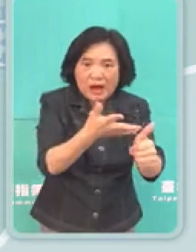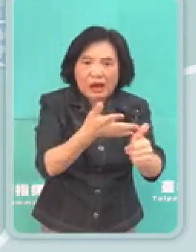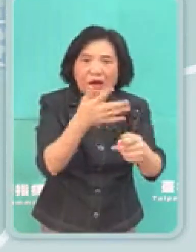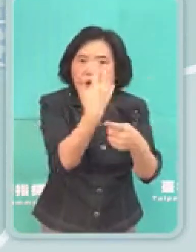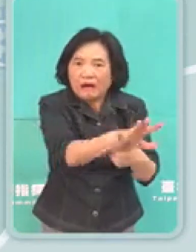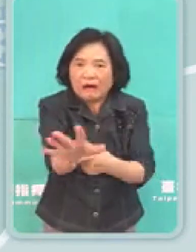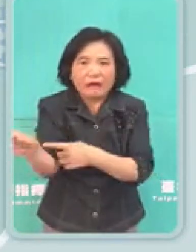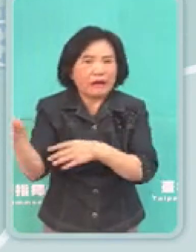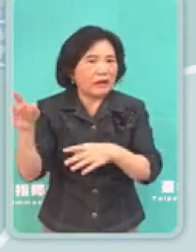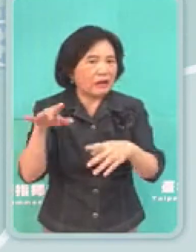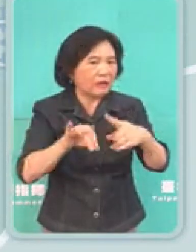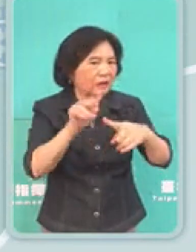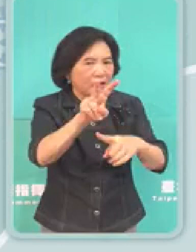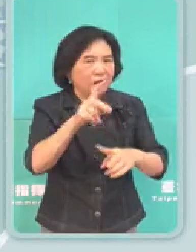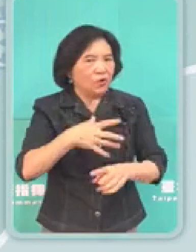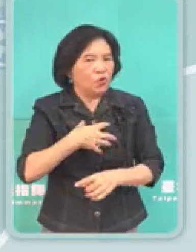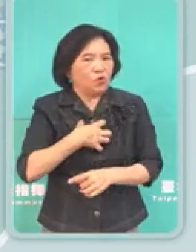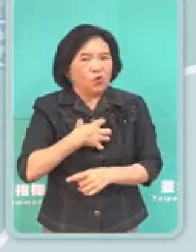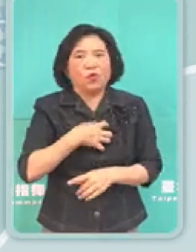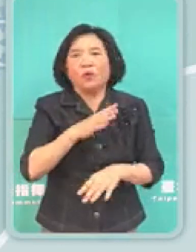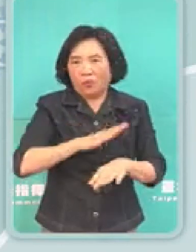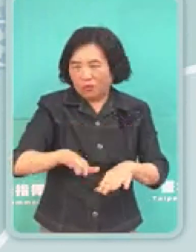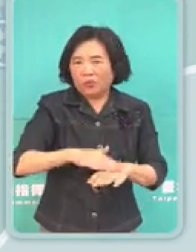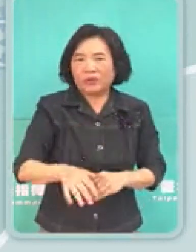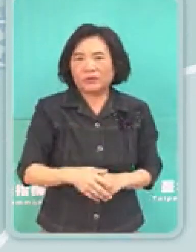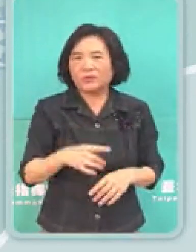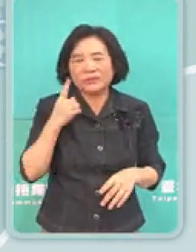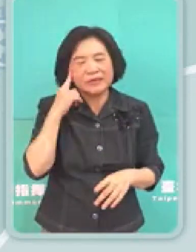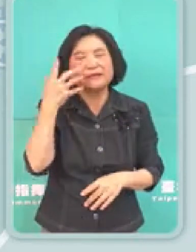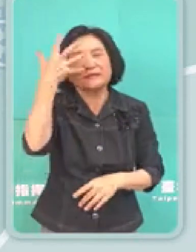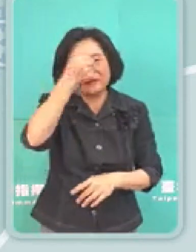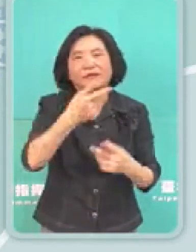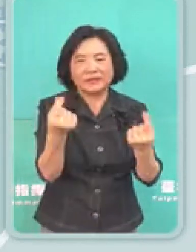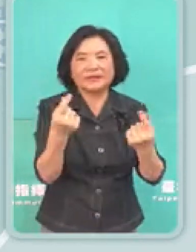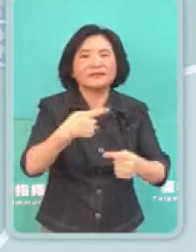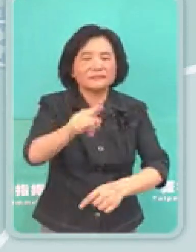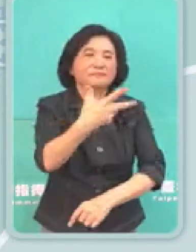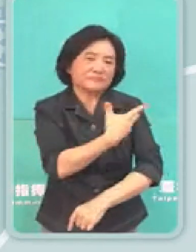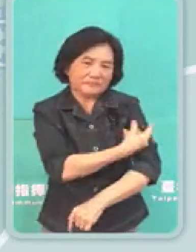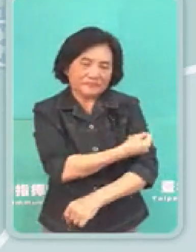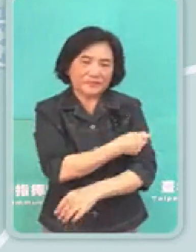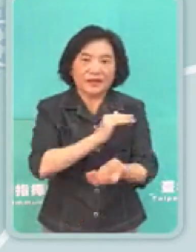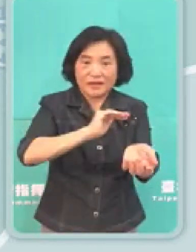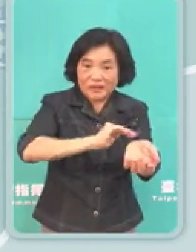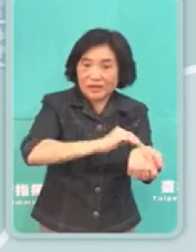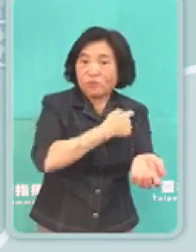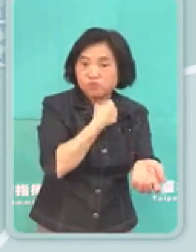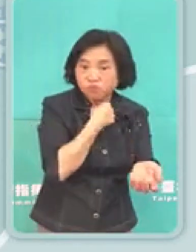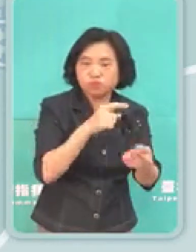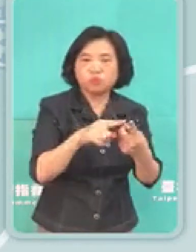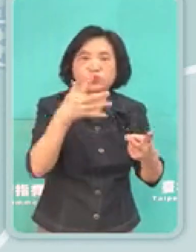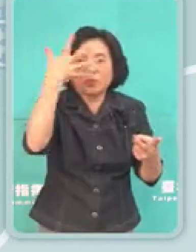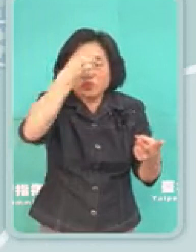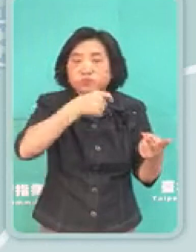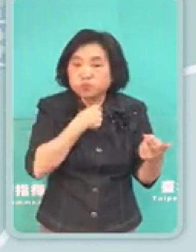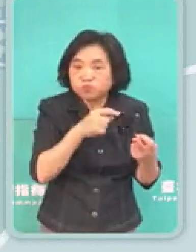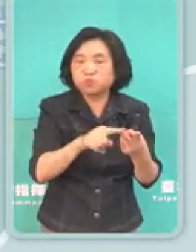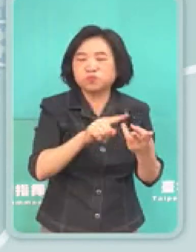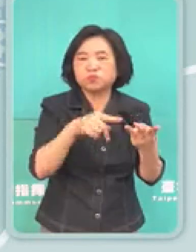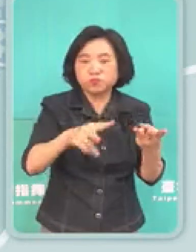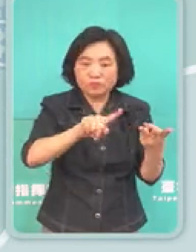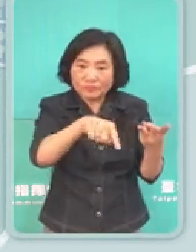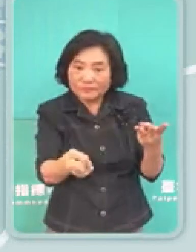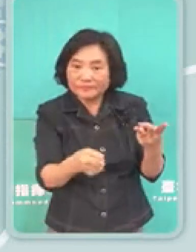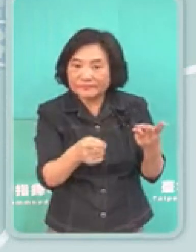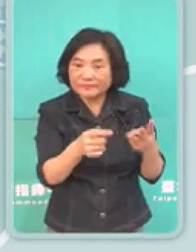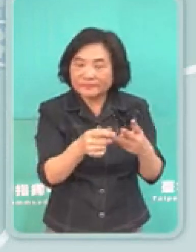亡率20%，这实在太高了，所以长者还是打，所以。医院要打，哦，年纪大的要打，下一个